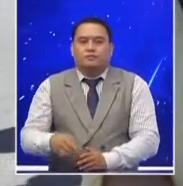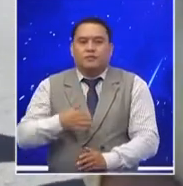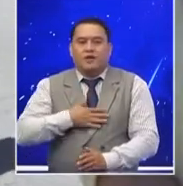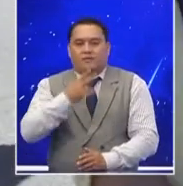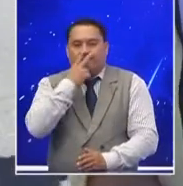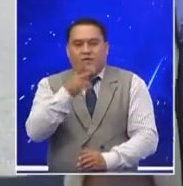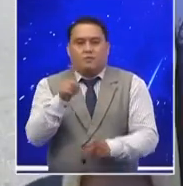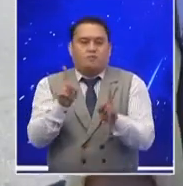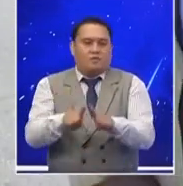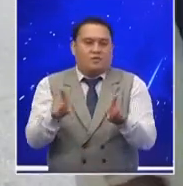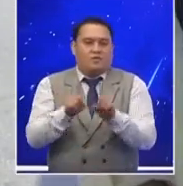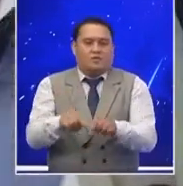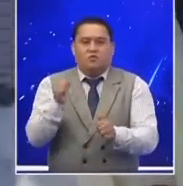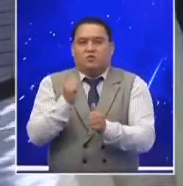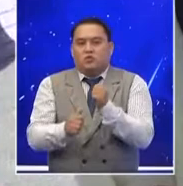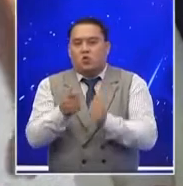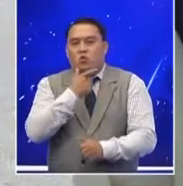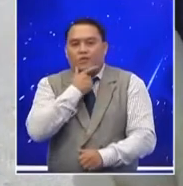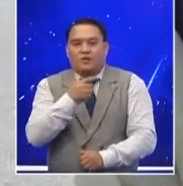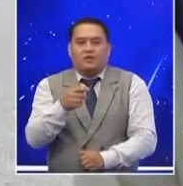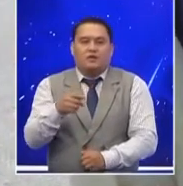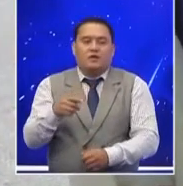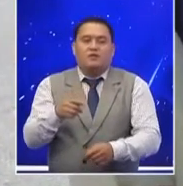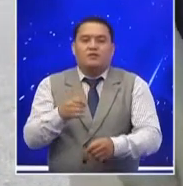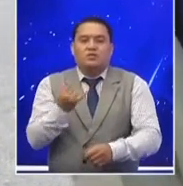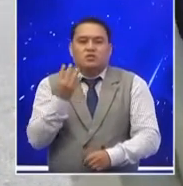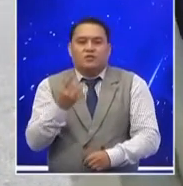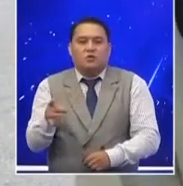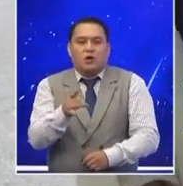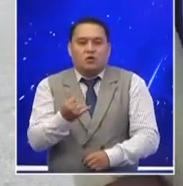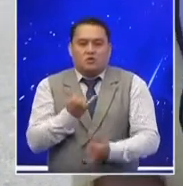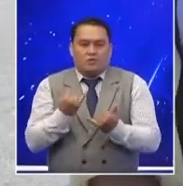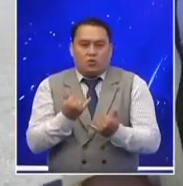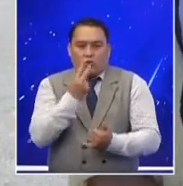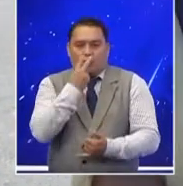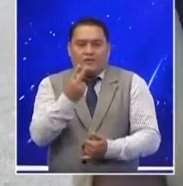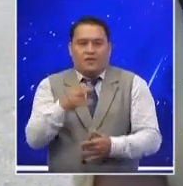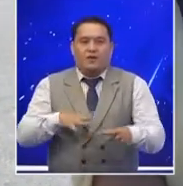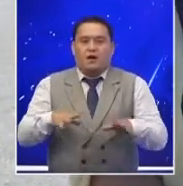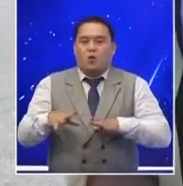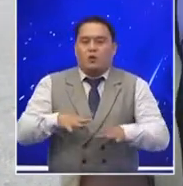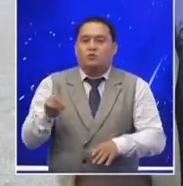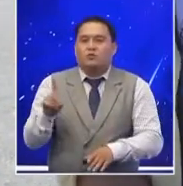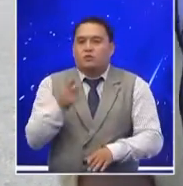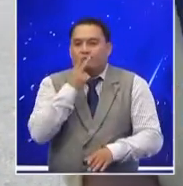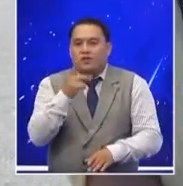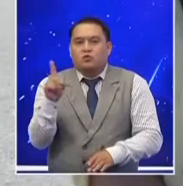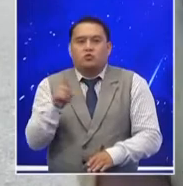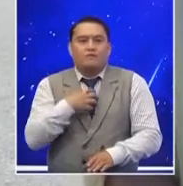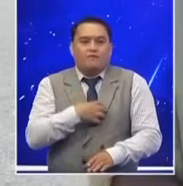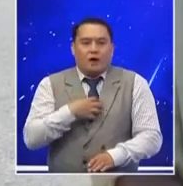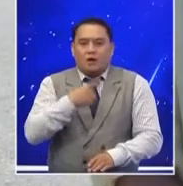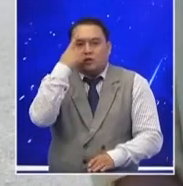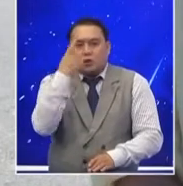уже не первый раз здесь. Часто на Даулете она стоит. Вот сегодня здесь увидела ее на коммунальном рынке. Считаю, что важно